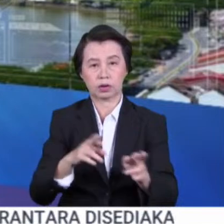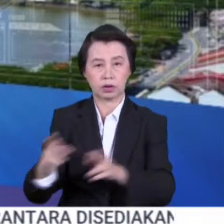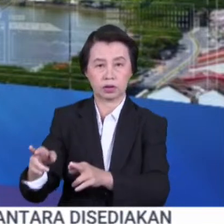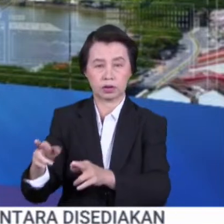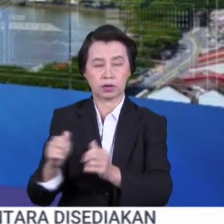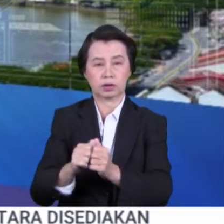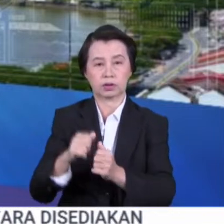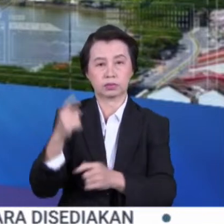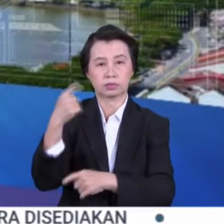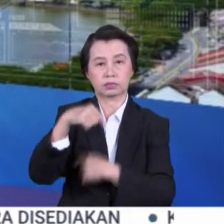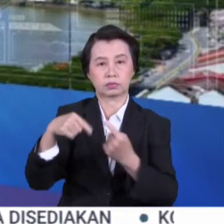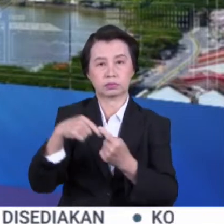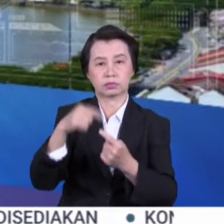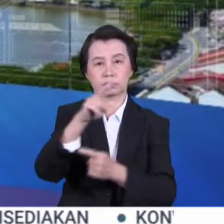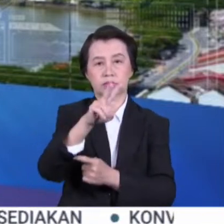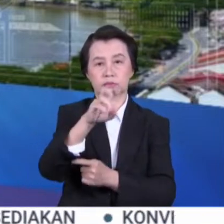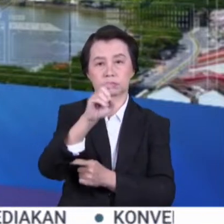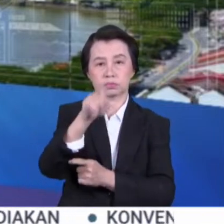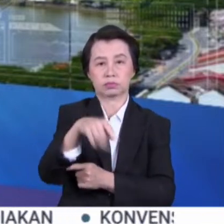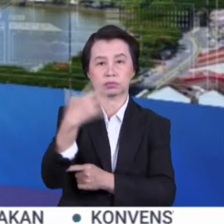Gawai pada 20 Mei.